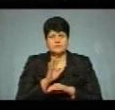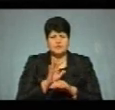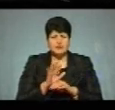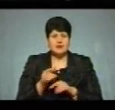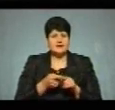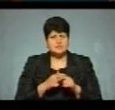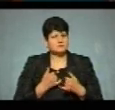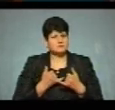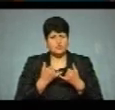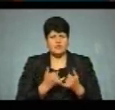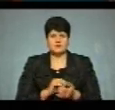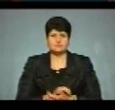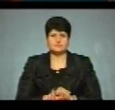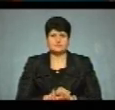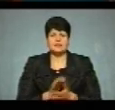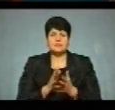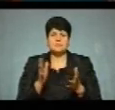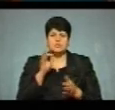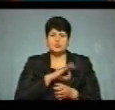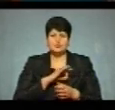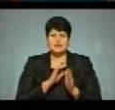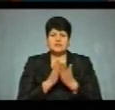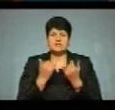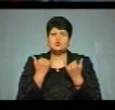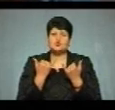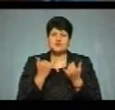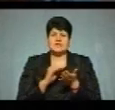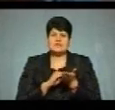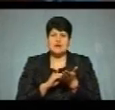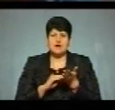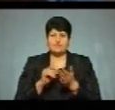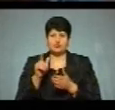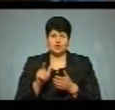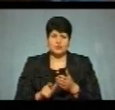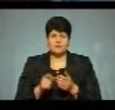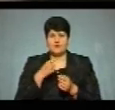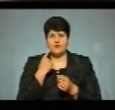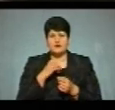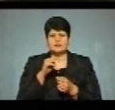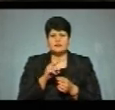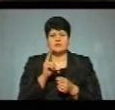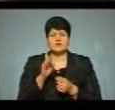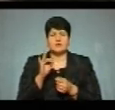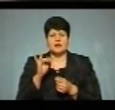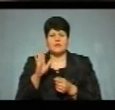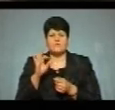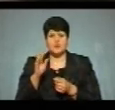Це дуже поважно. Найбільше користуються попитом книжки сучасних авторів, розповідає бібліотекар Тетяна Кривокульська.